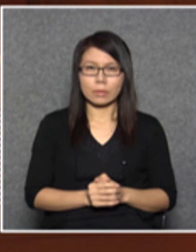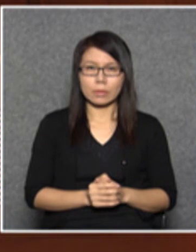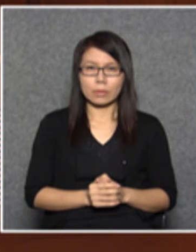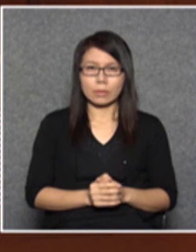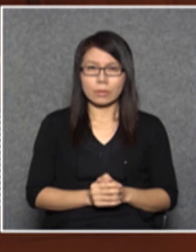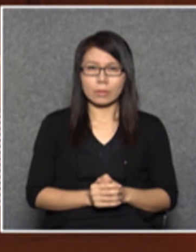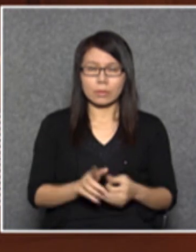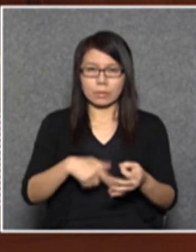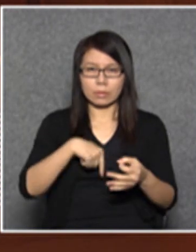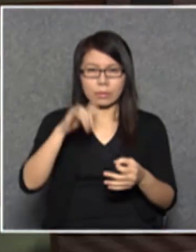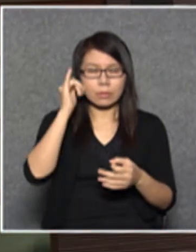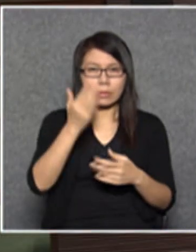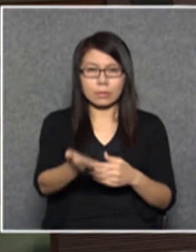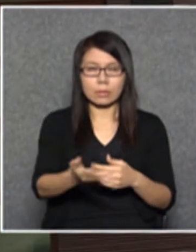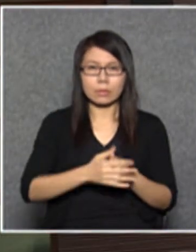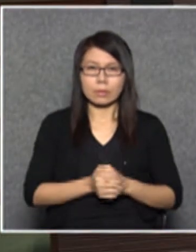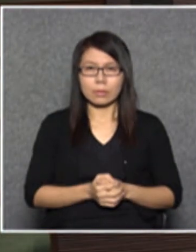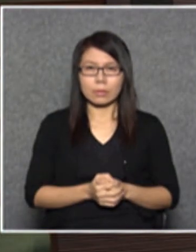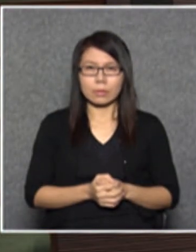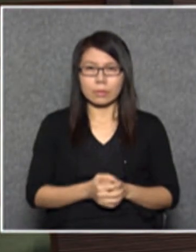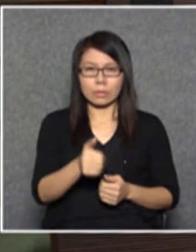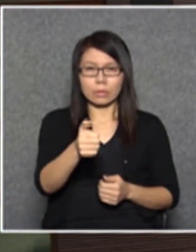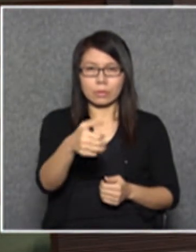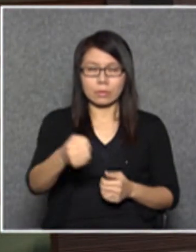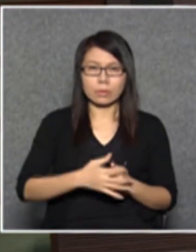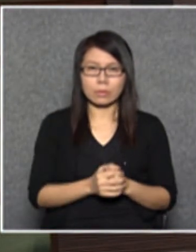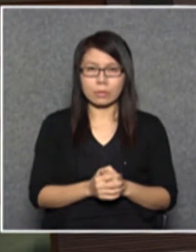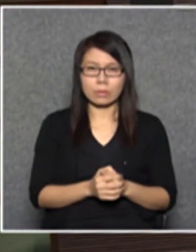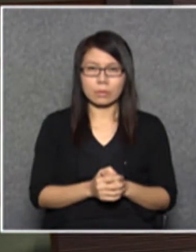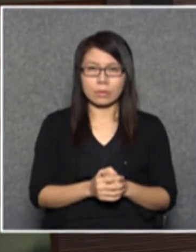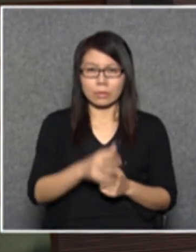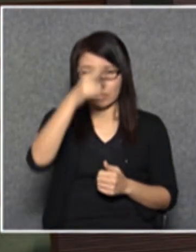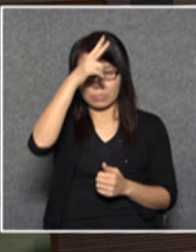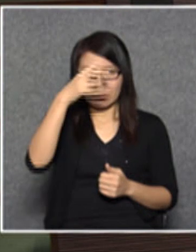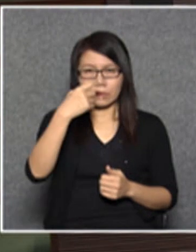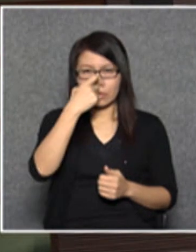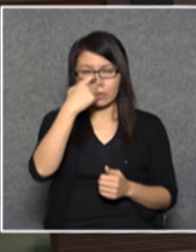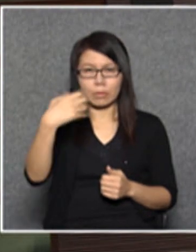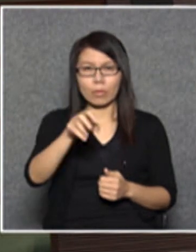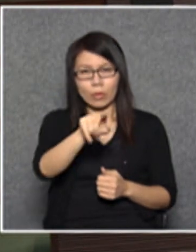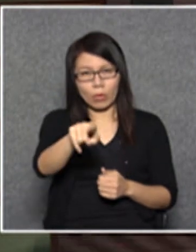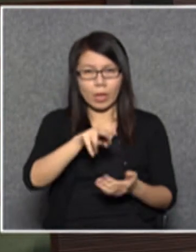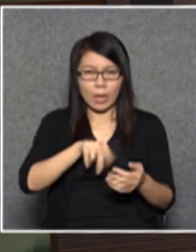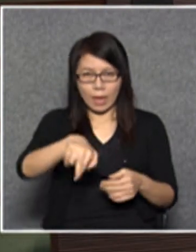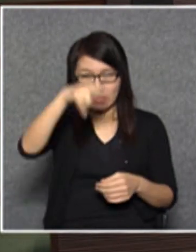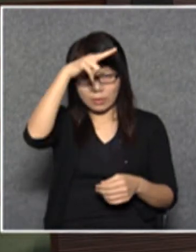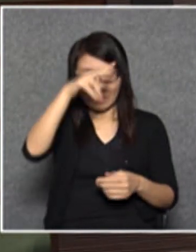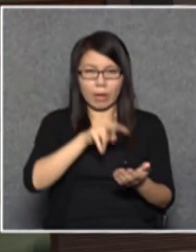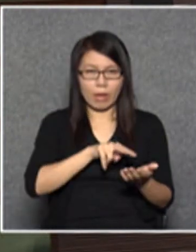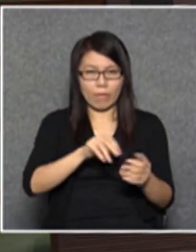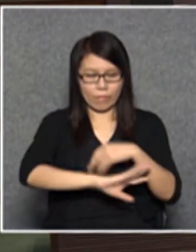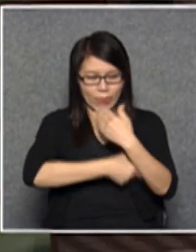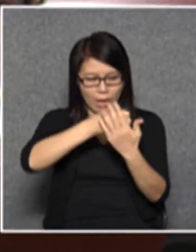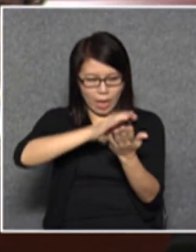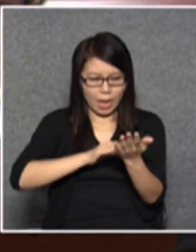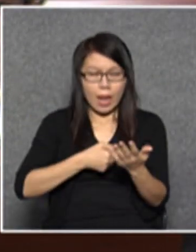郭榮鏗議員， 多謝主席。特首，你剛才提到行政和立法關係，我記得你曾